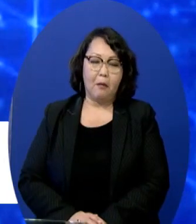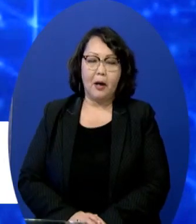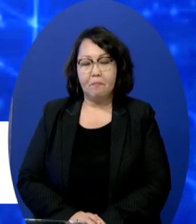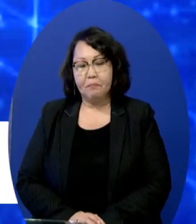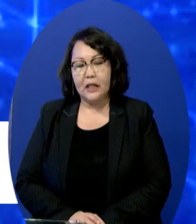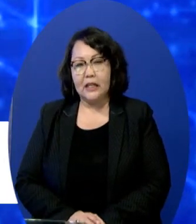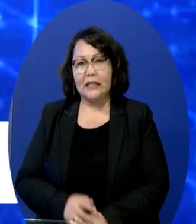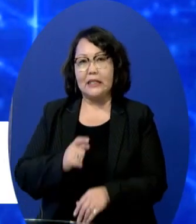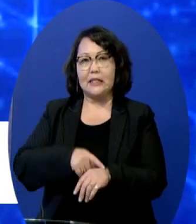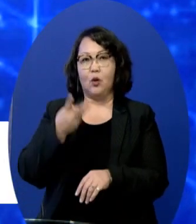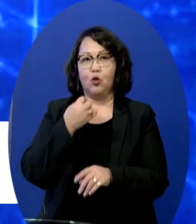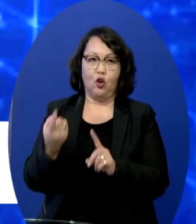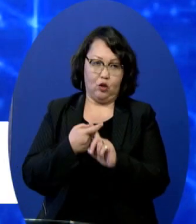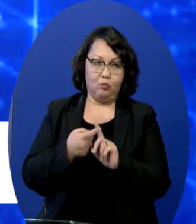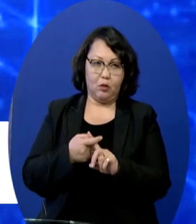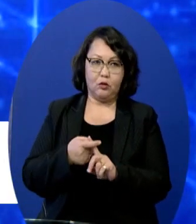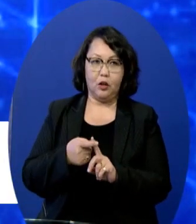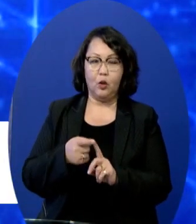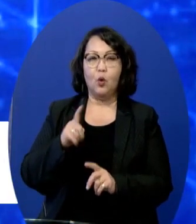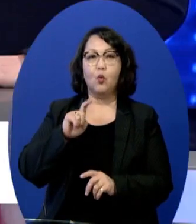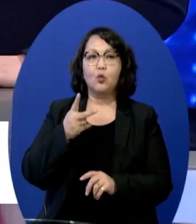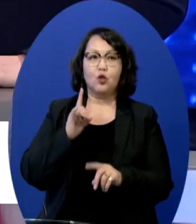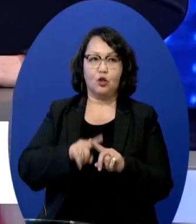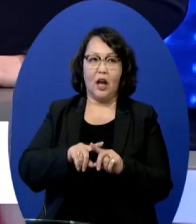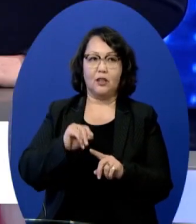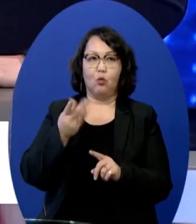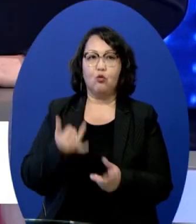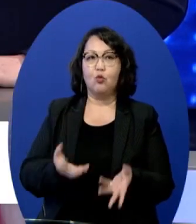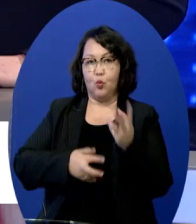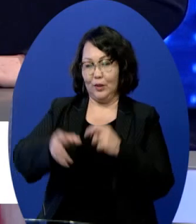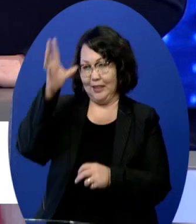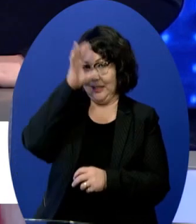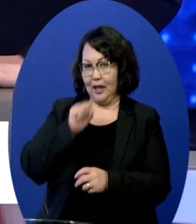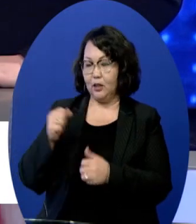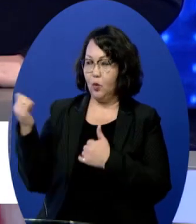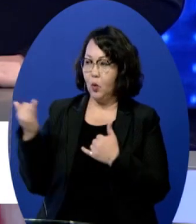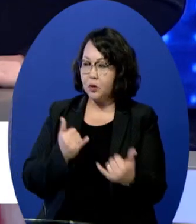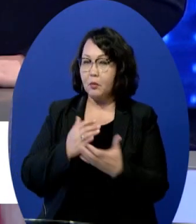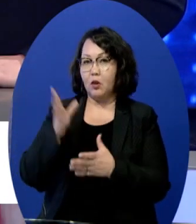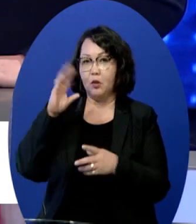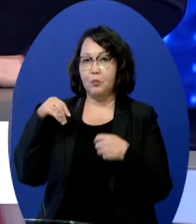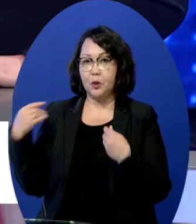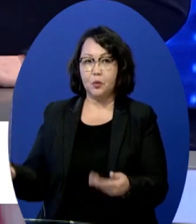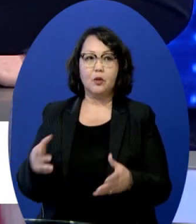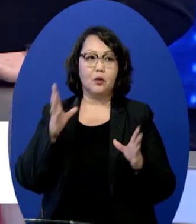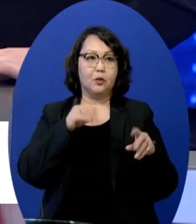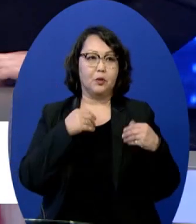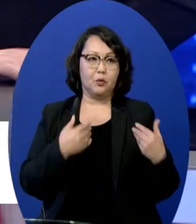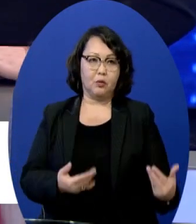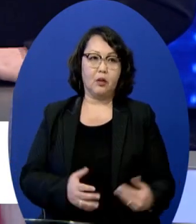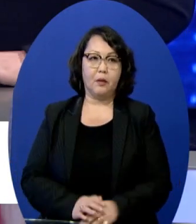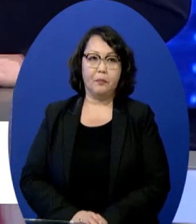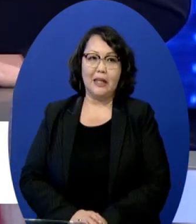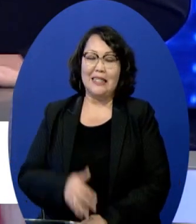За бид цаг үеийн асуудлаар ярилцахаар хүнсгүд аж ахуй хөнгө үйлдвэрийн сайд мэд сайхныг өрж оролцоолоод байна. Энэ орын мэдвэргийн танд. Танд бас энэ орын мэдвэргийн.